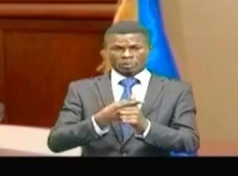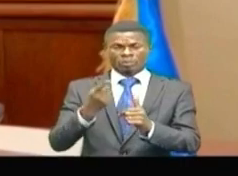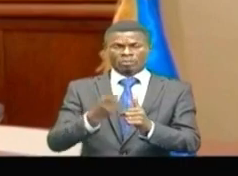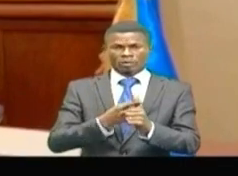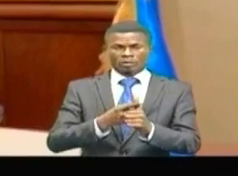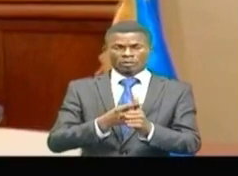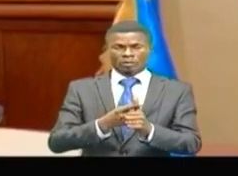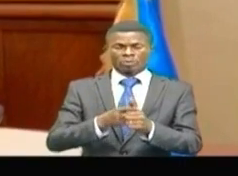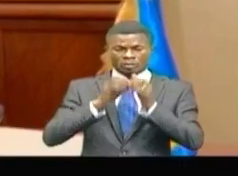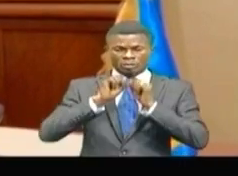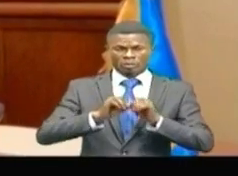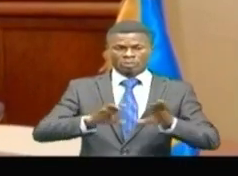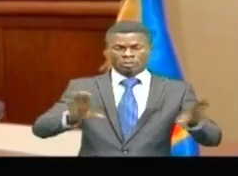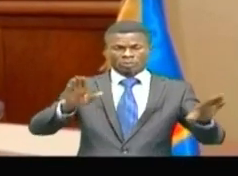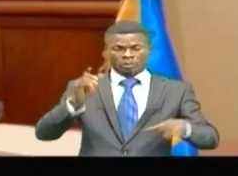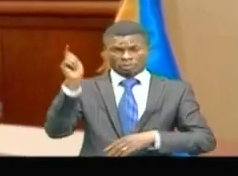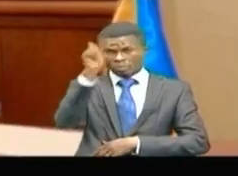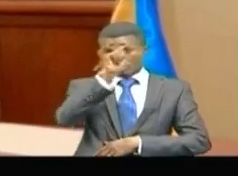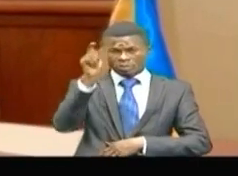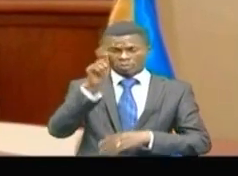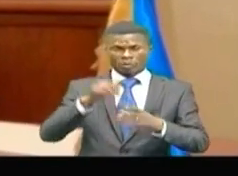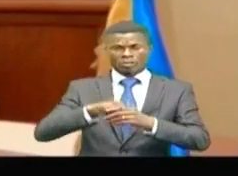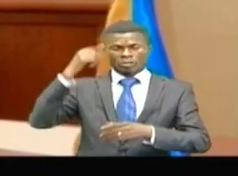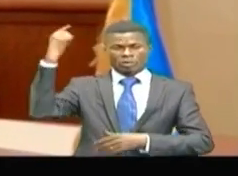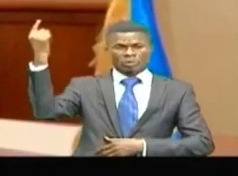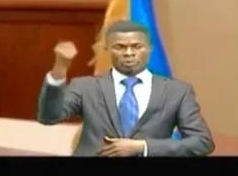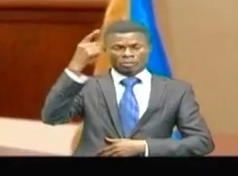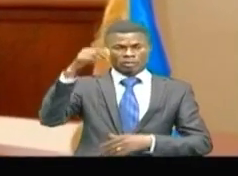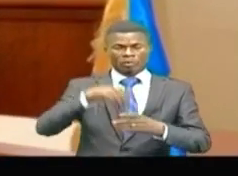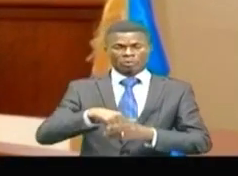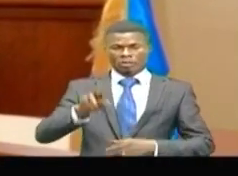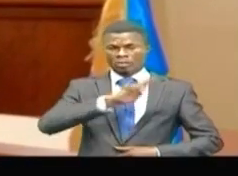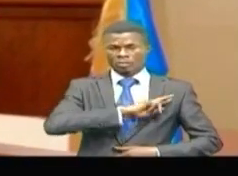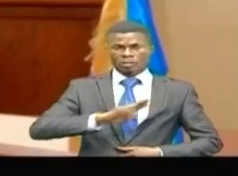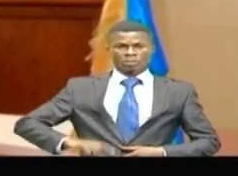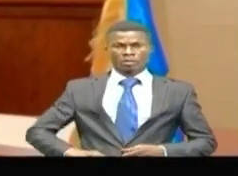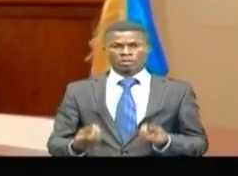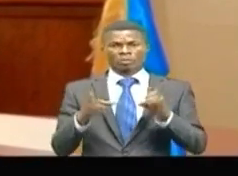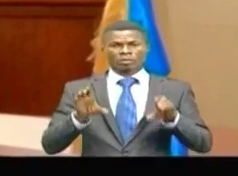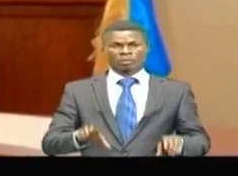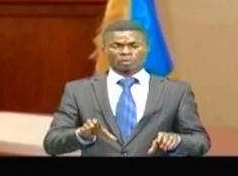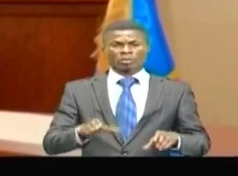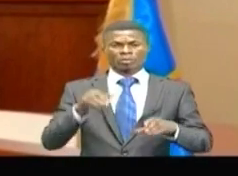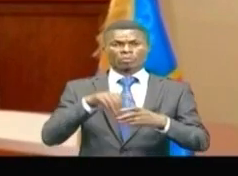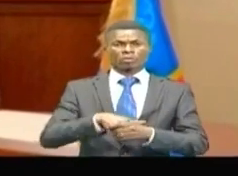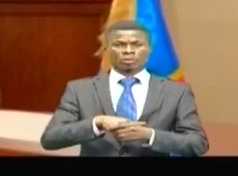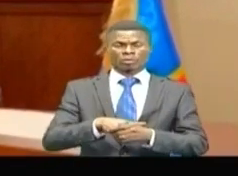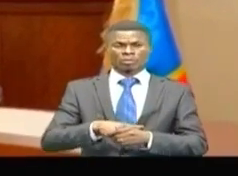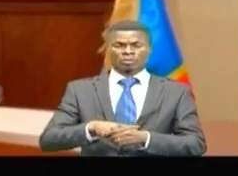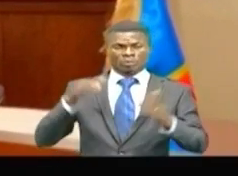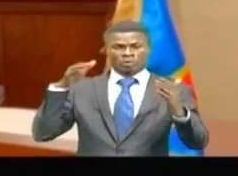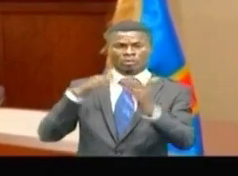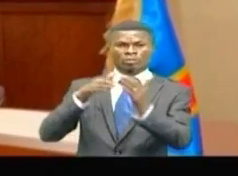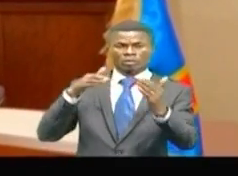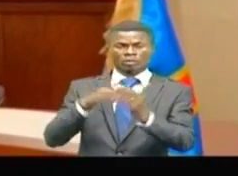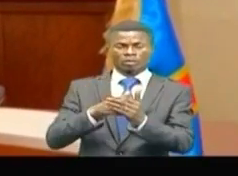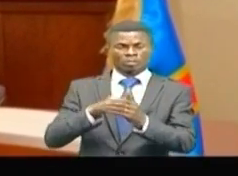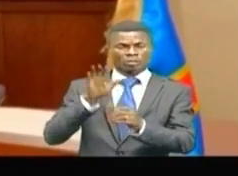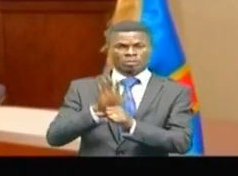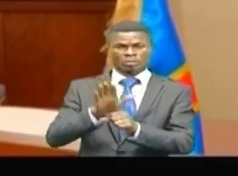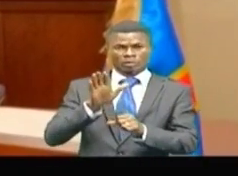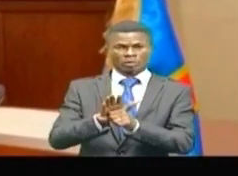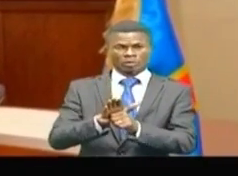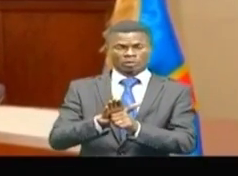la propagation du terrorisme dans le monde, dont la République démocratique du Congo, à travers les agressions de tout genre,